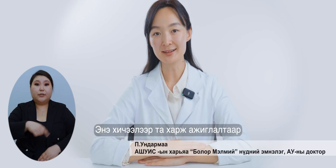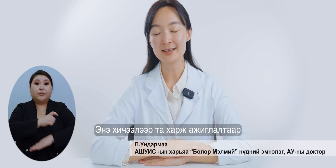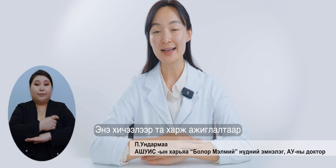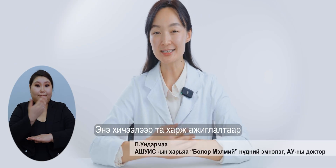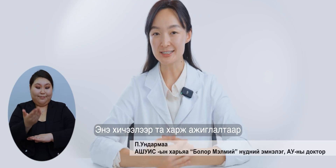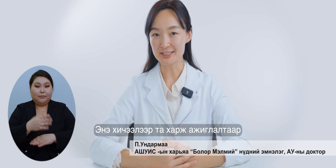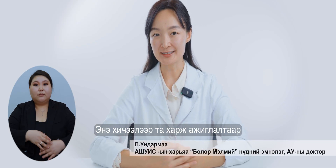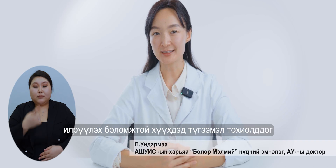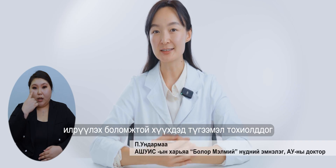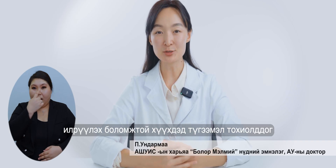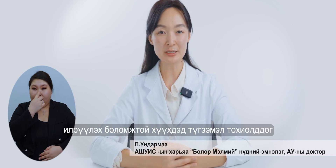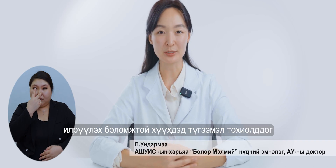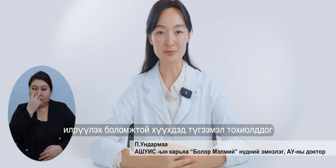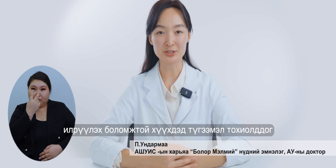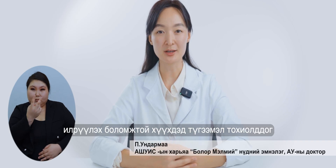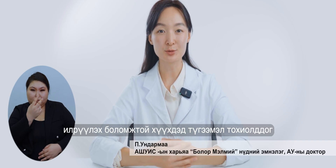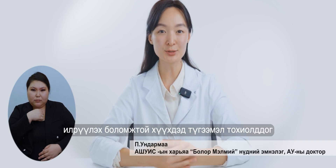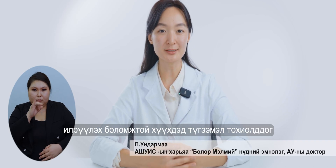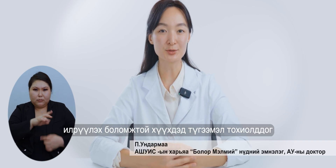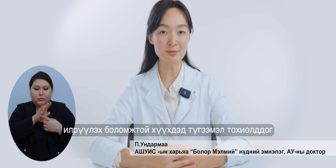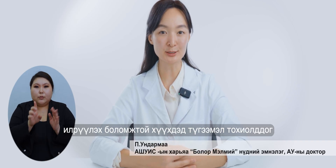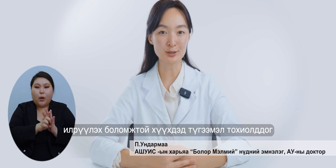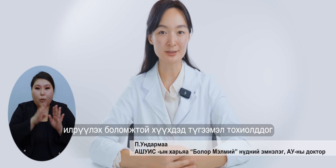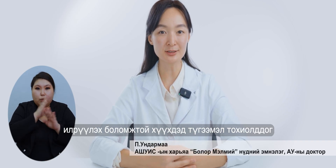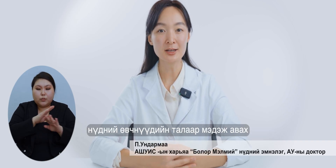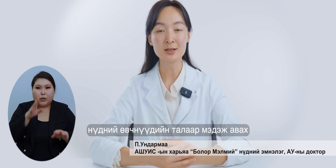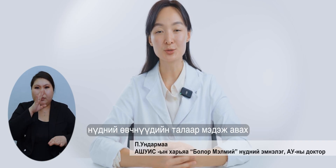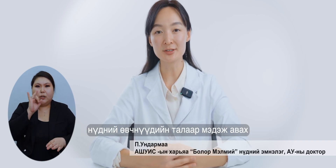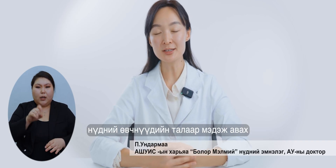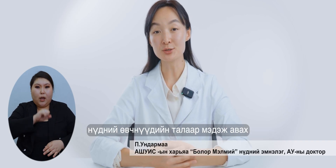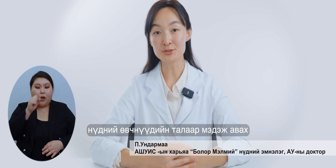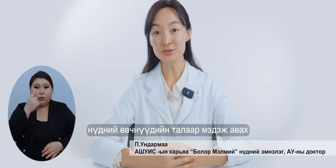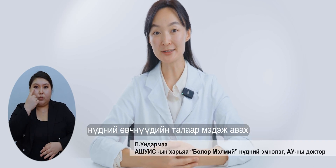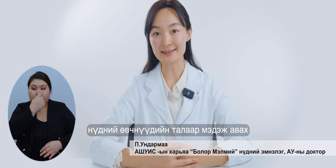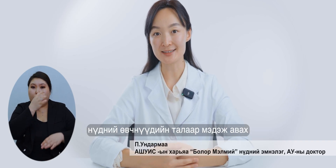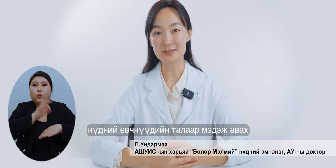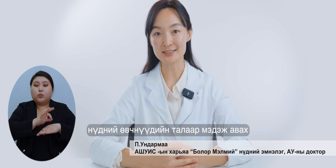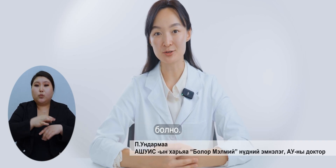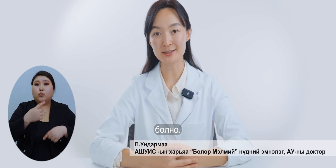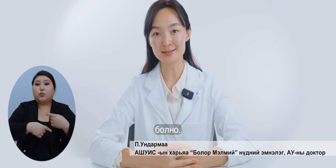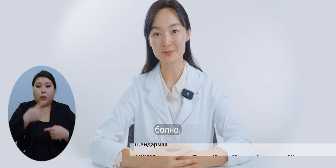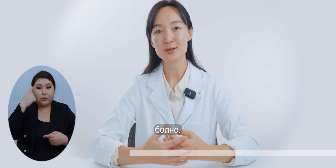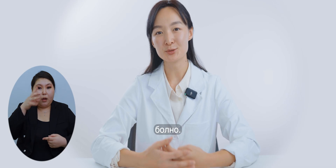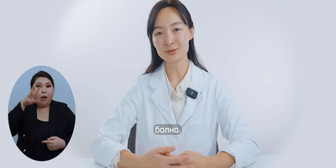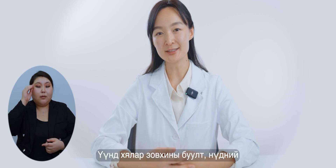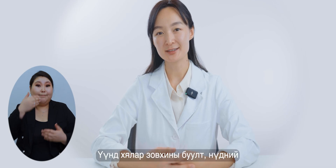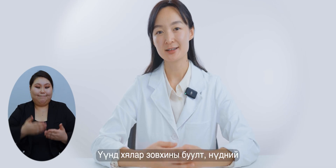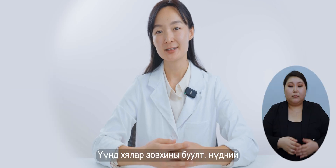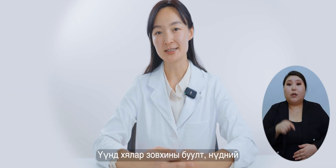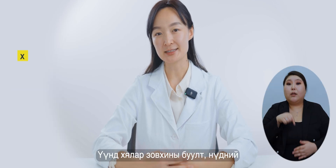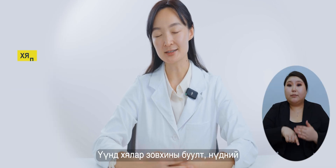хичээлээр та харж ажиглалтаар илрүүлэх боломжтой хүүхдэд түгээмэл тохиолддог нүдний өвчнүүдийн талаар мэдэж авах болно.